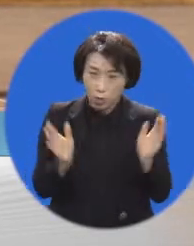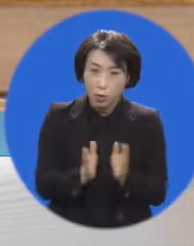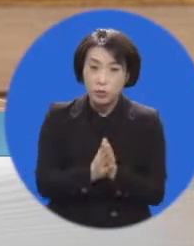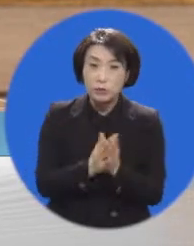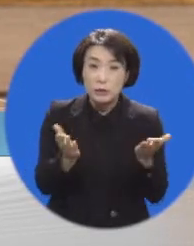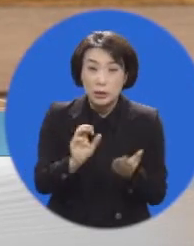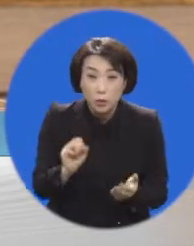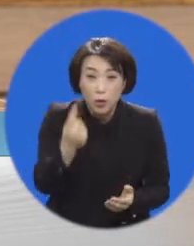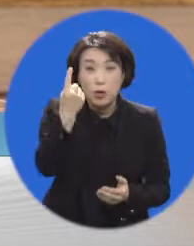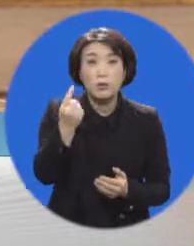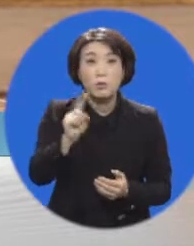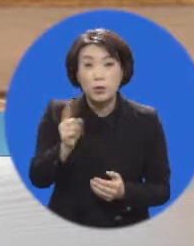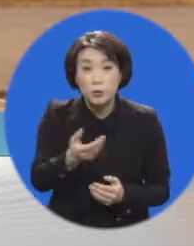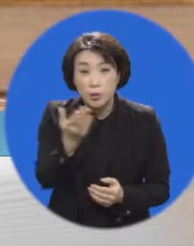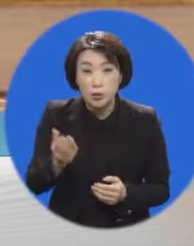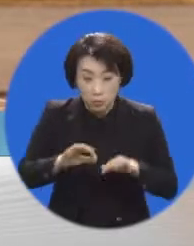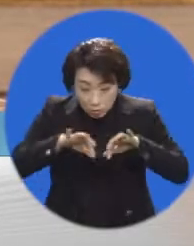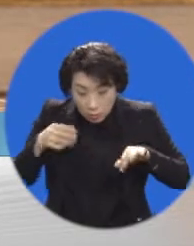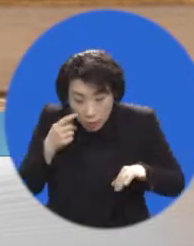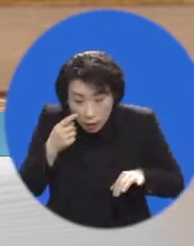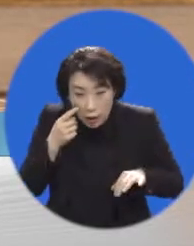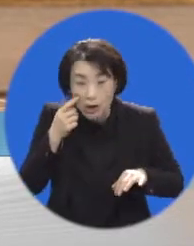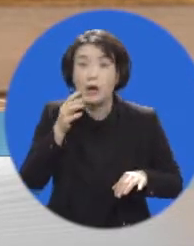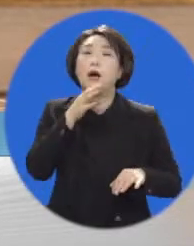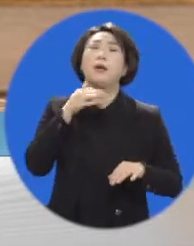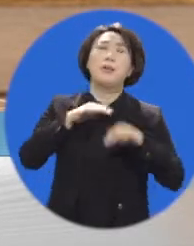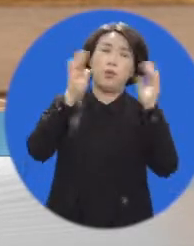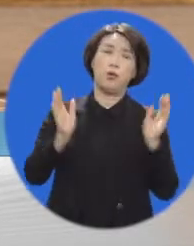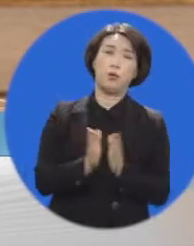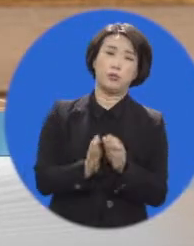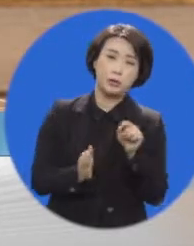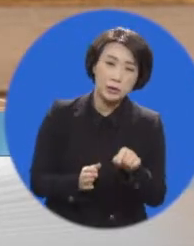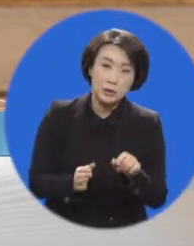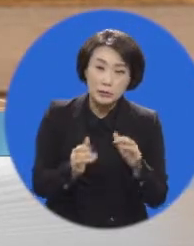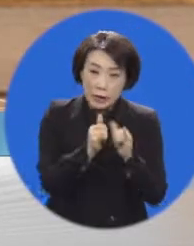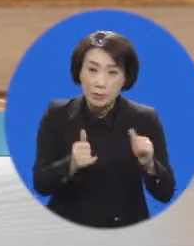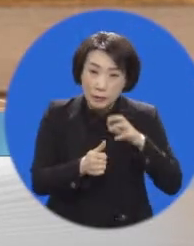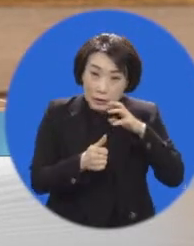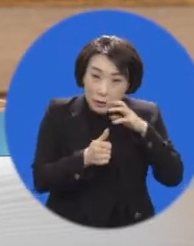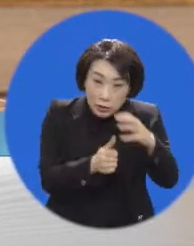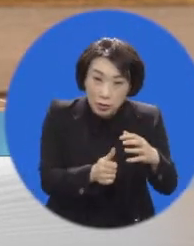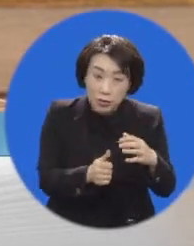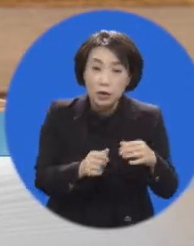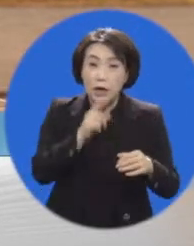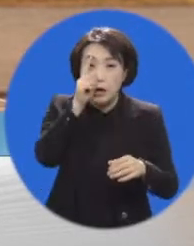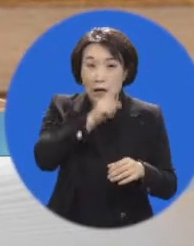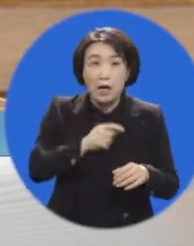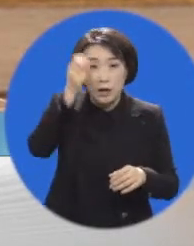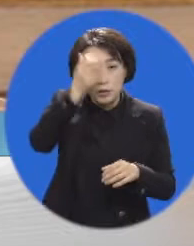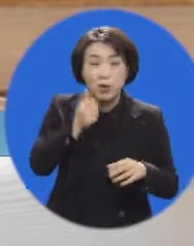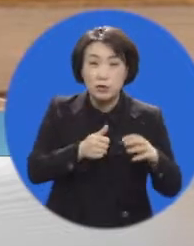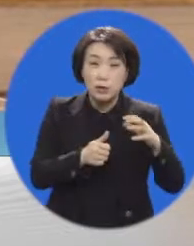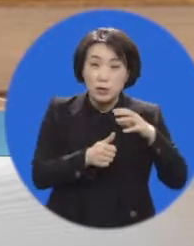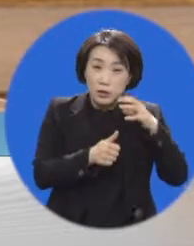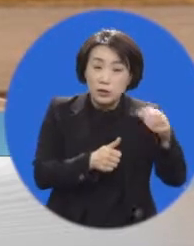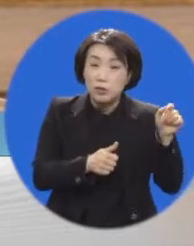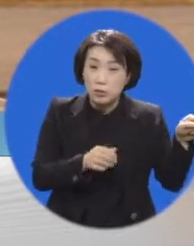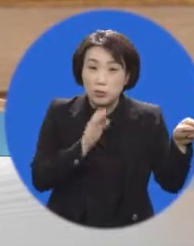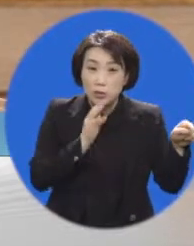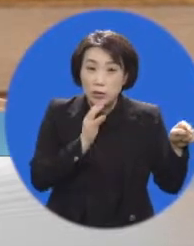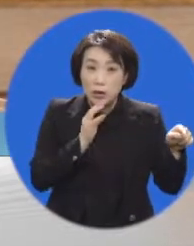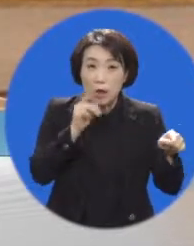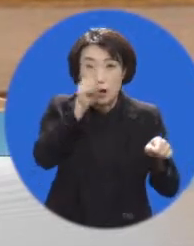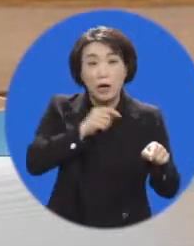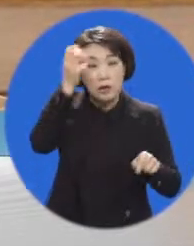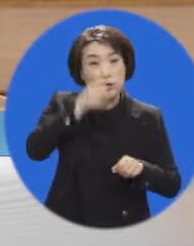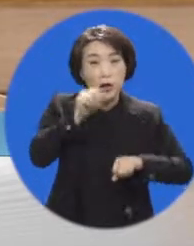것이 어디서 나타나느냐? 전부 다 사람을 통해서 악한 영이 자기 자신을 나타내고